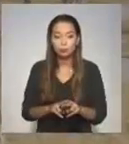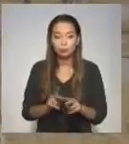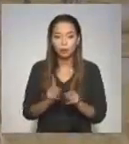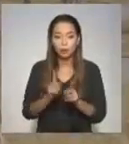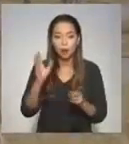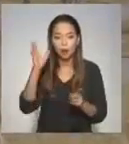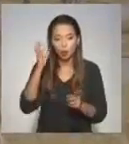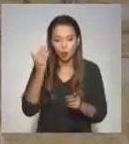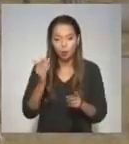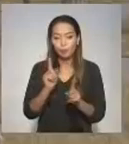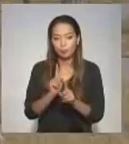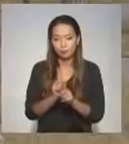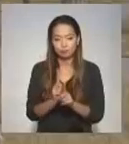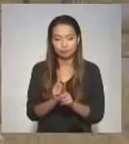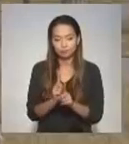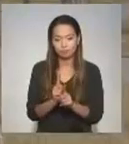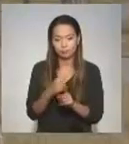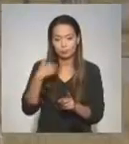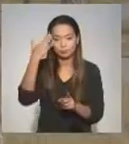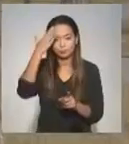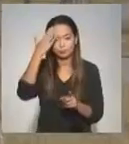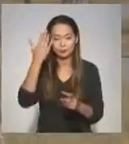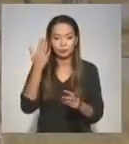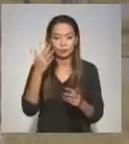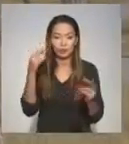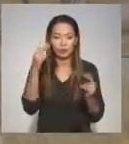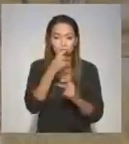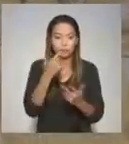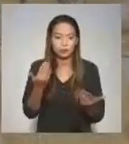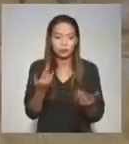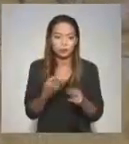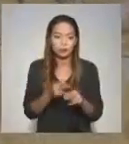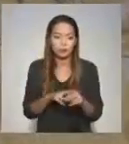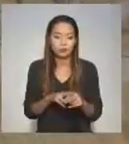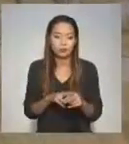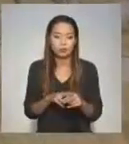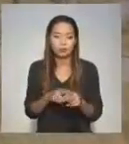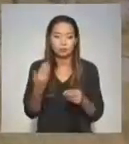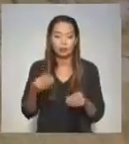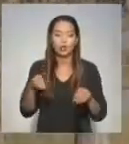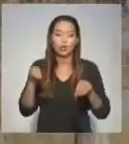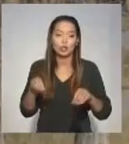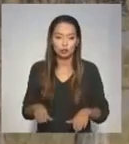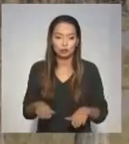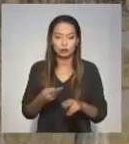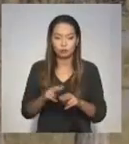логикаға сыйымсыз, сыйымсыз ойға қонбайтын немен дүниемен ғана шешім шығарып отыр